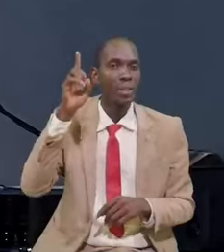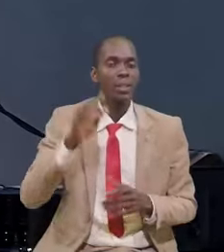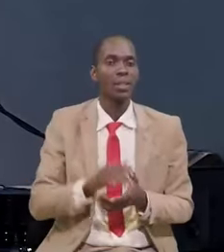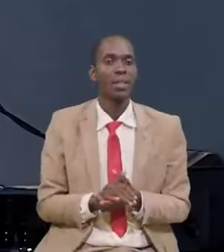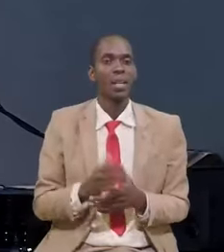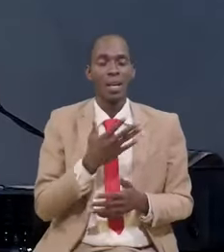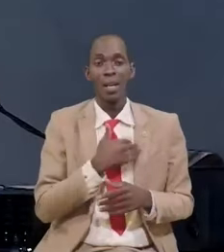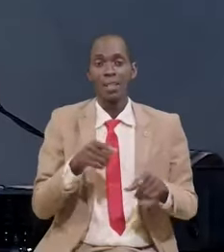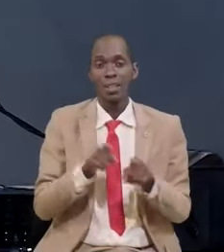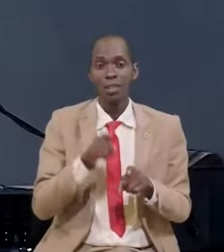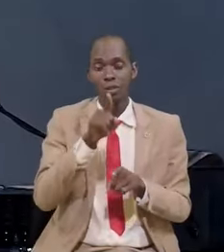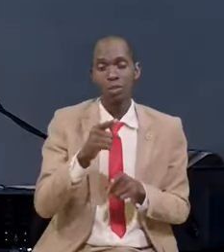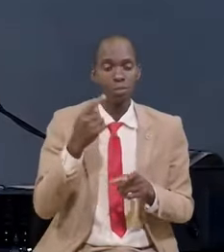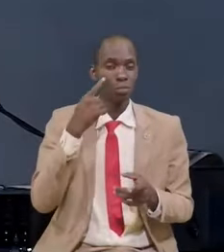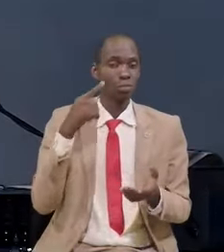Et comme tu reconnais cela,